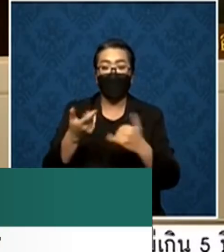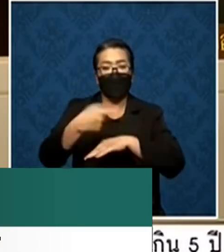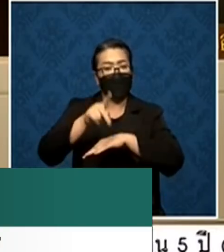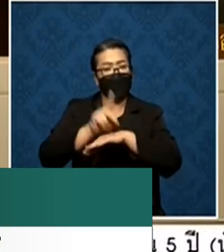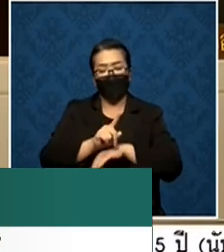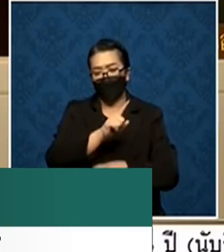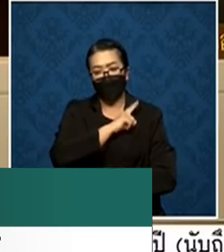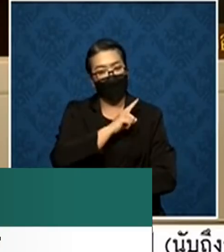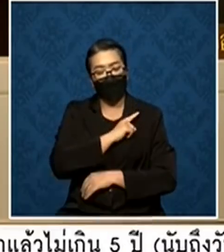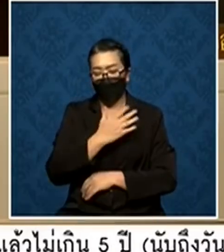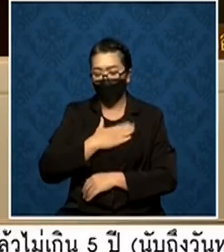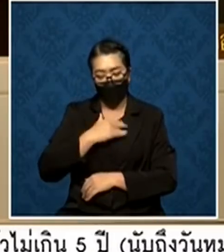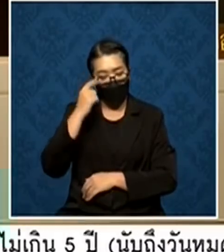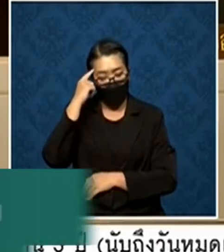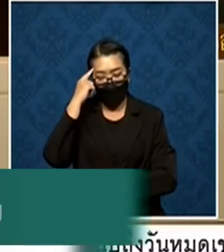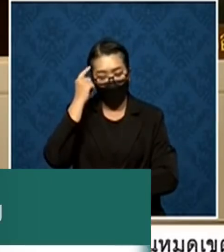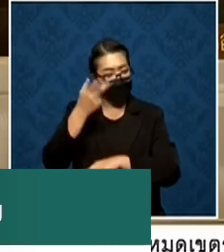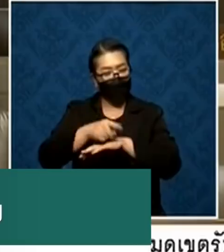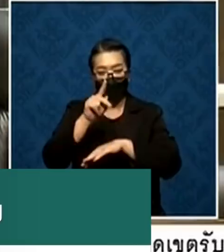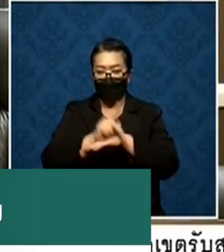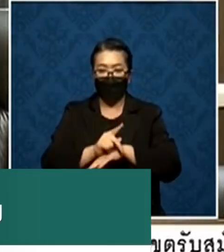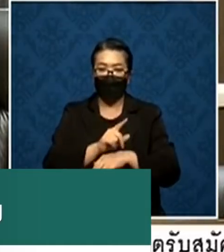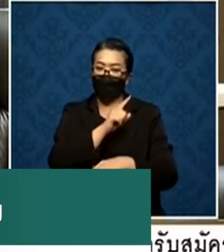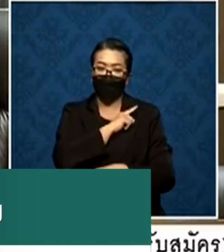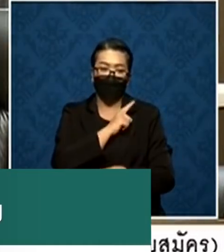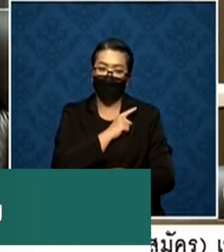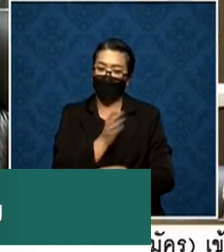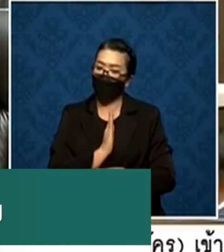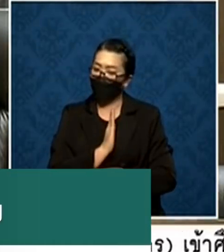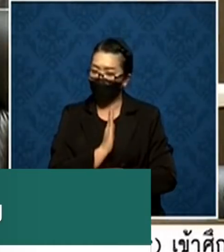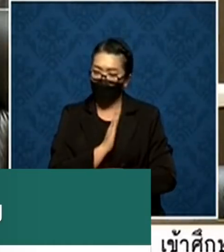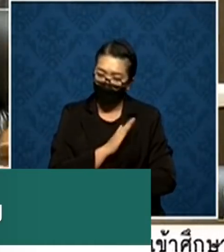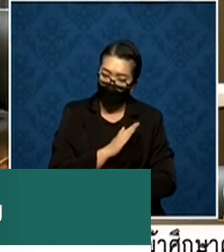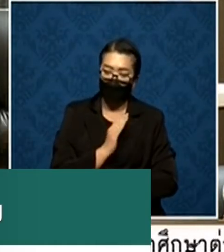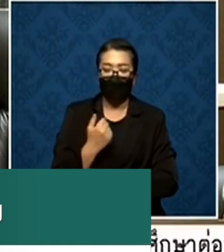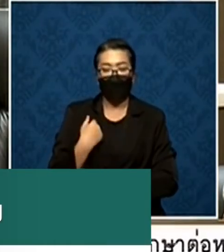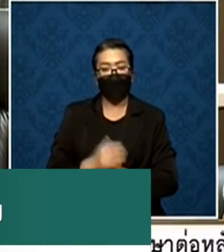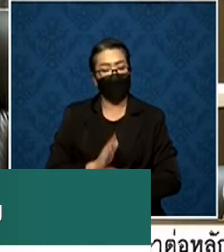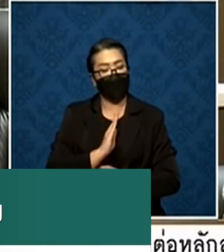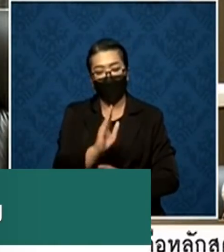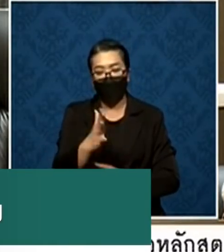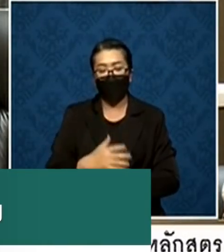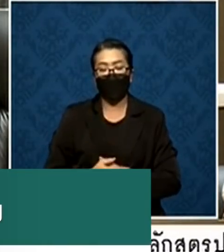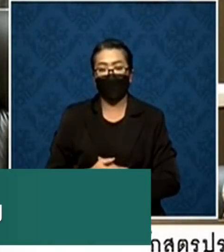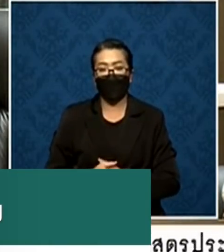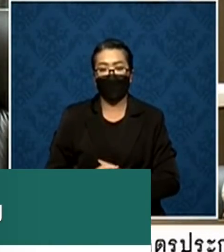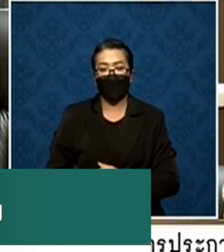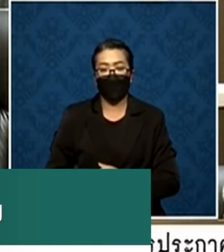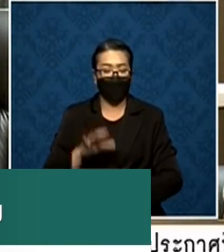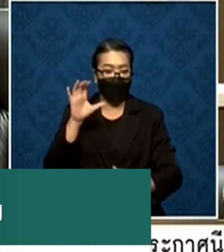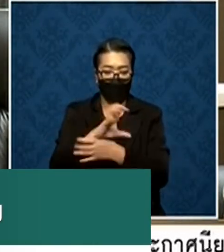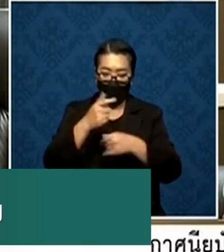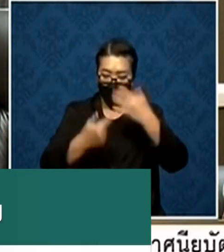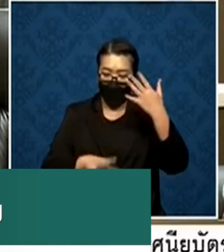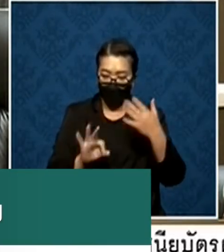นี้มันเกิดจากตัวแกเองครับคือต้องเข้าใจว่าประธานเนี่ยไปลำองลำเอียงเนี่ยมันทำไม่ได้หรอกครับ